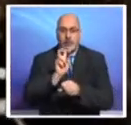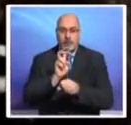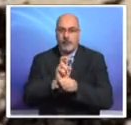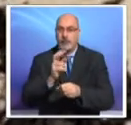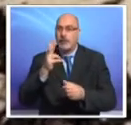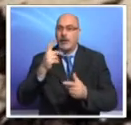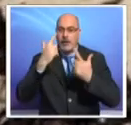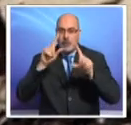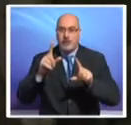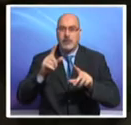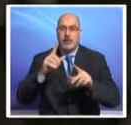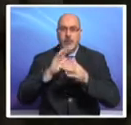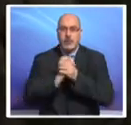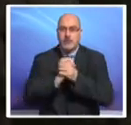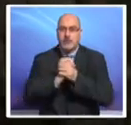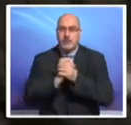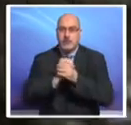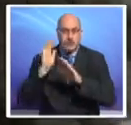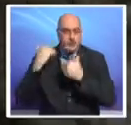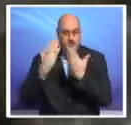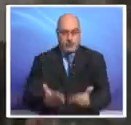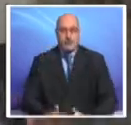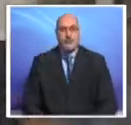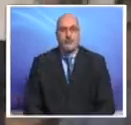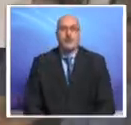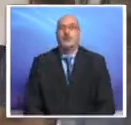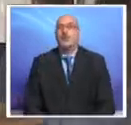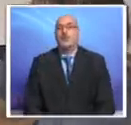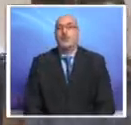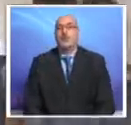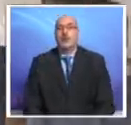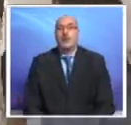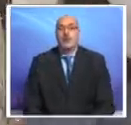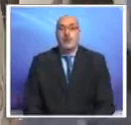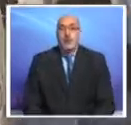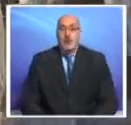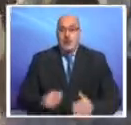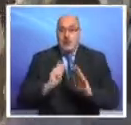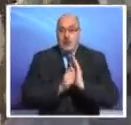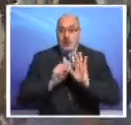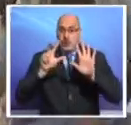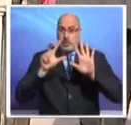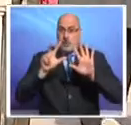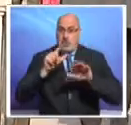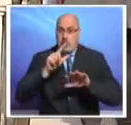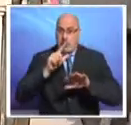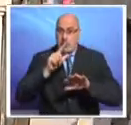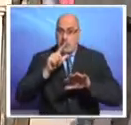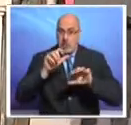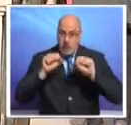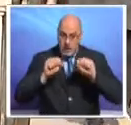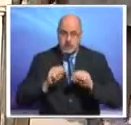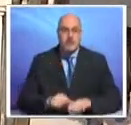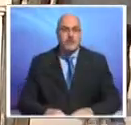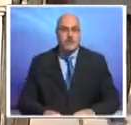استقلال واستقرار الوطن إلى يومنا هذا. وفي هذا اليوم تقف المرأة الجزائرية على ما تحقق